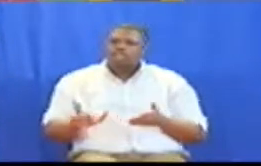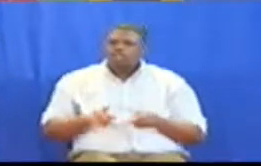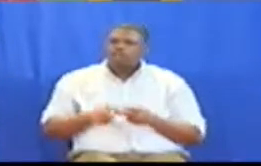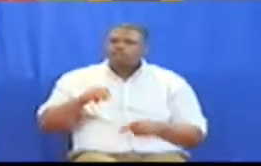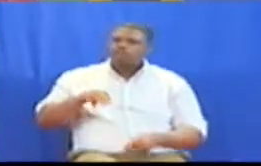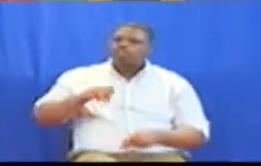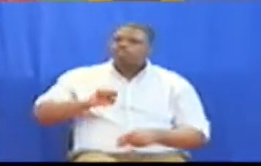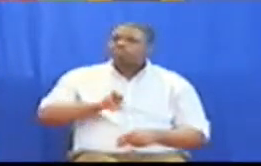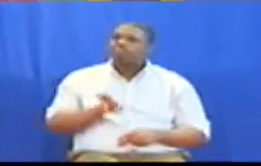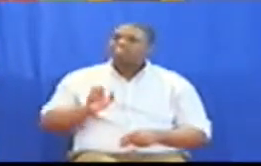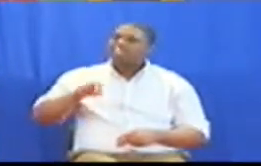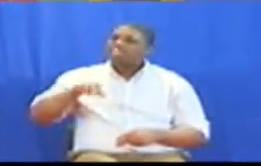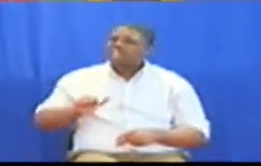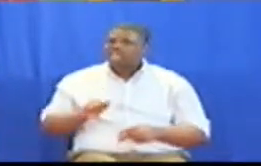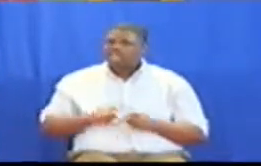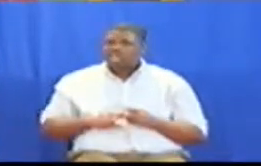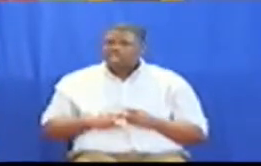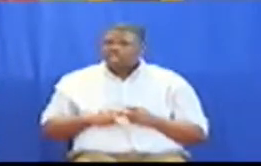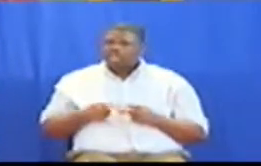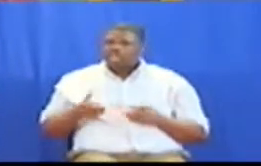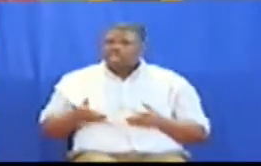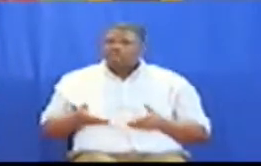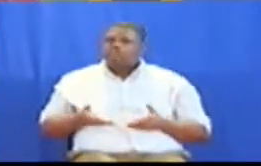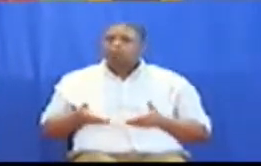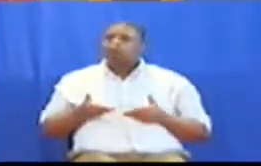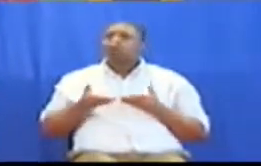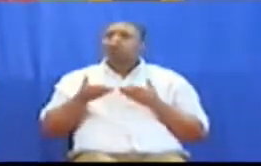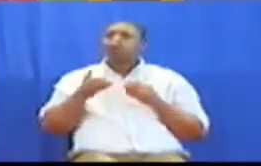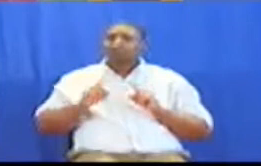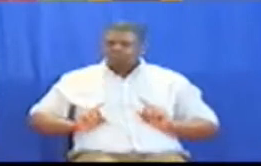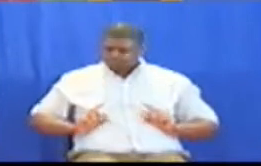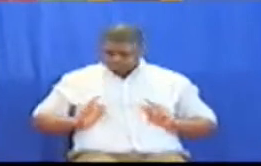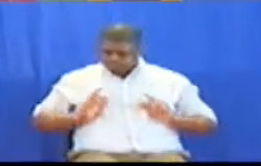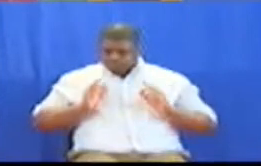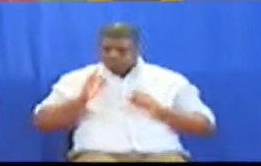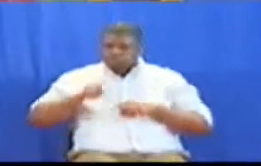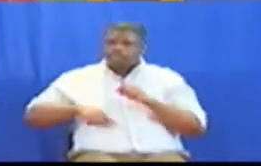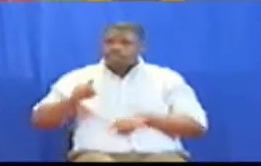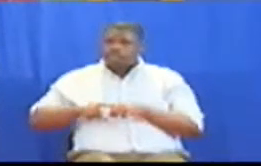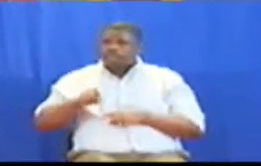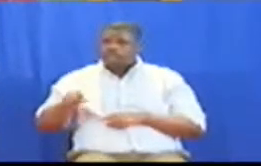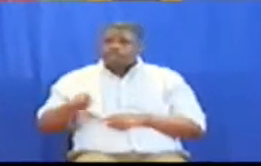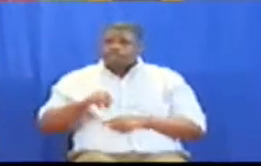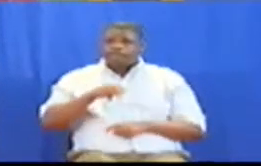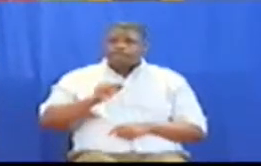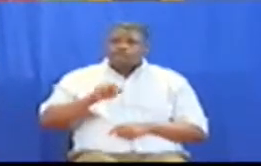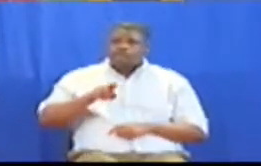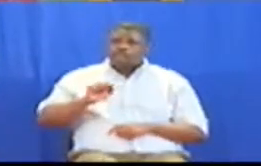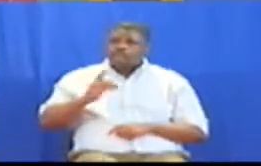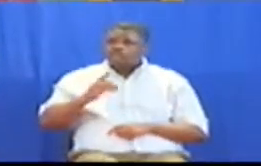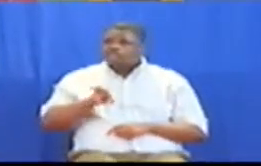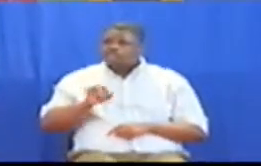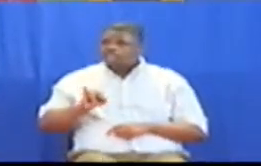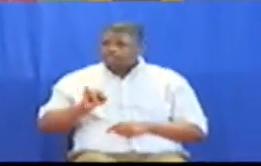ile ambayo huwa inapandisha immunity zile ambazo zinasaidia kupambana na maradhi. Lakini kitu kikubwa